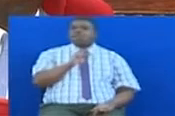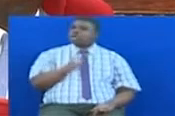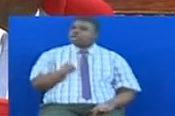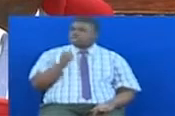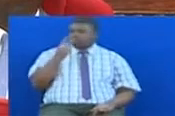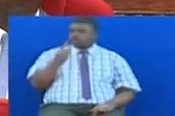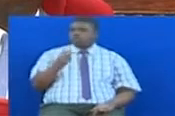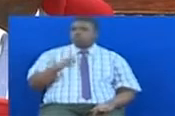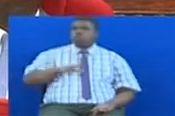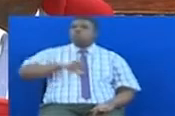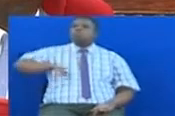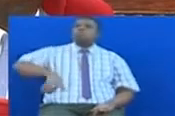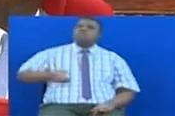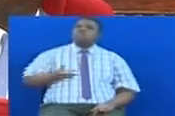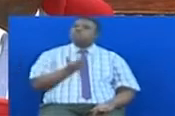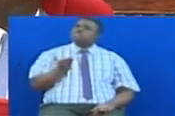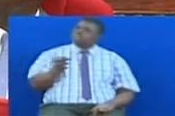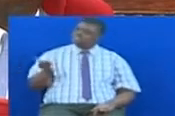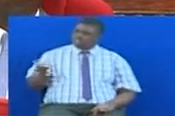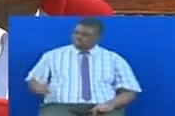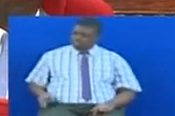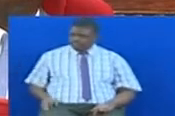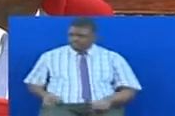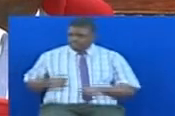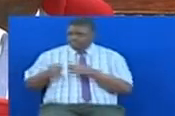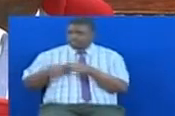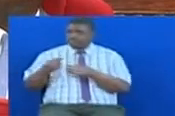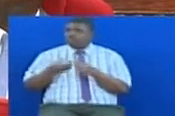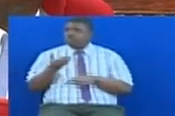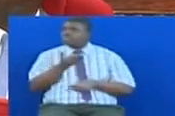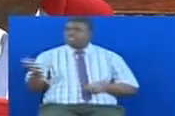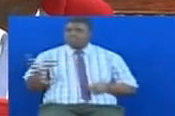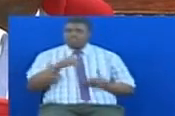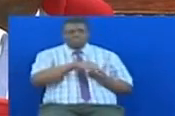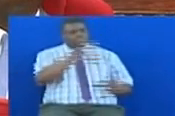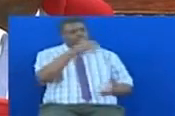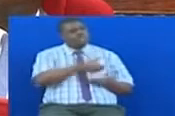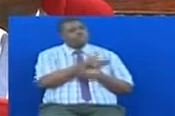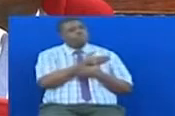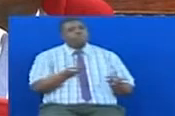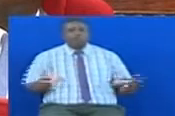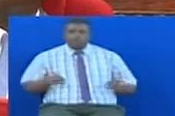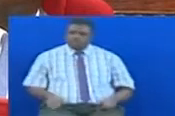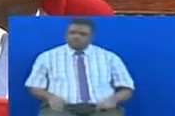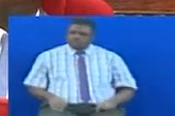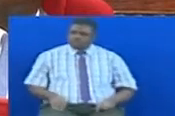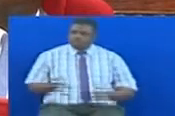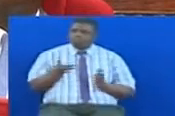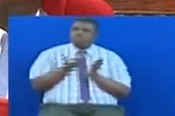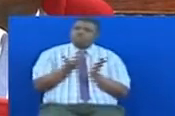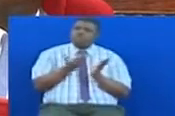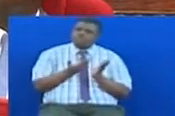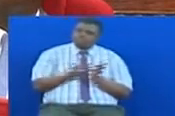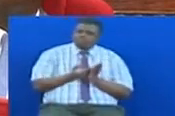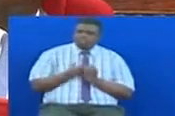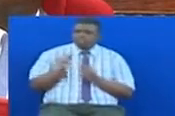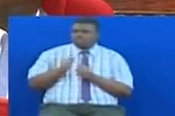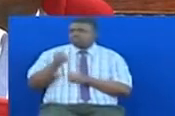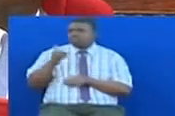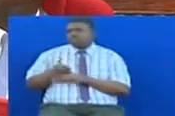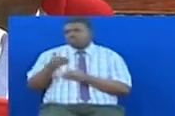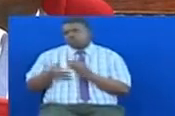mwingine. Kuna miradi mingine mheshimiwa naibu spika haina faida yoyote, lakini imependekezwa, lakini kilichojengwa ni